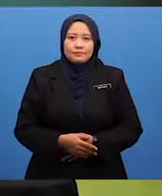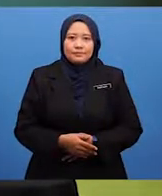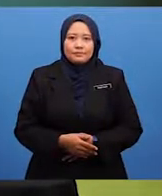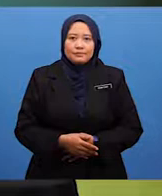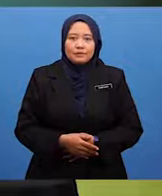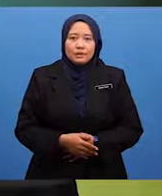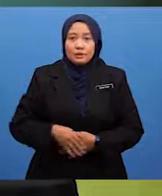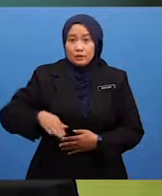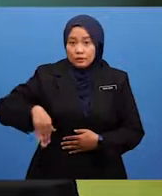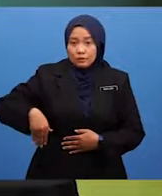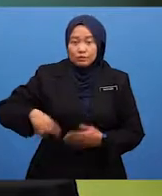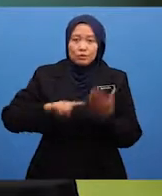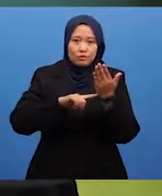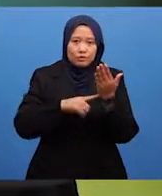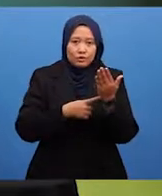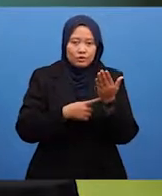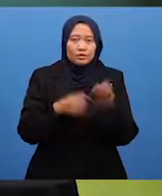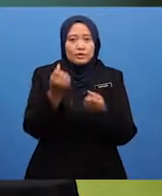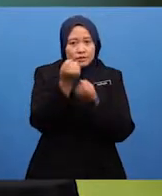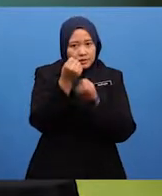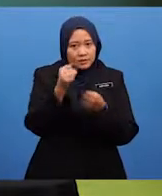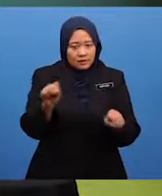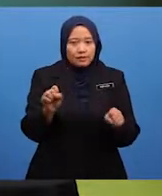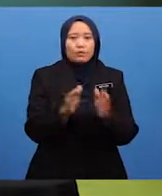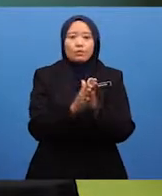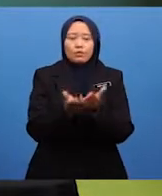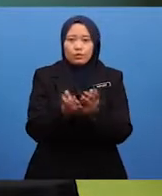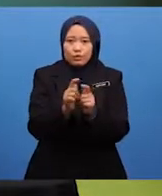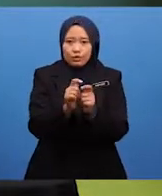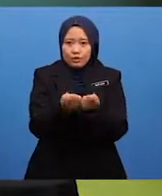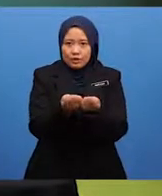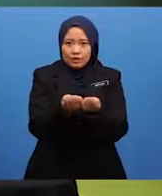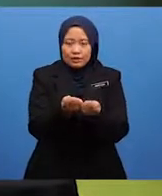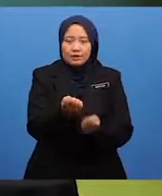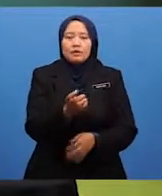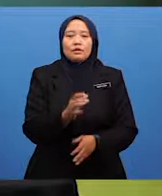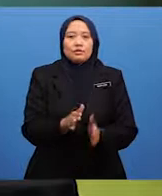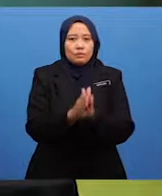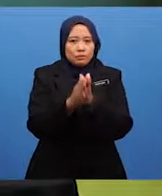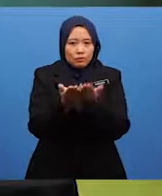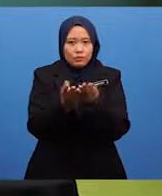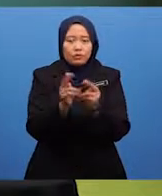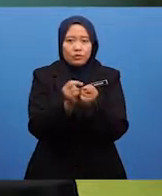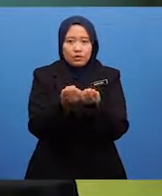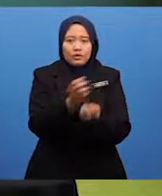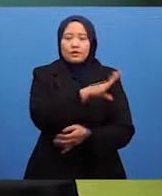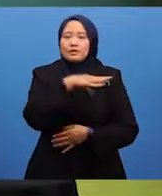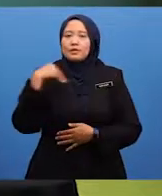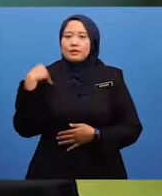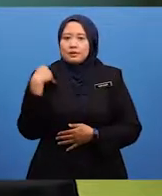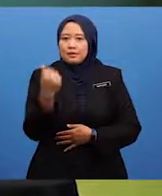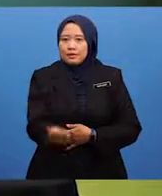murid-murid menyediakan buku teks sebagai rujukan, buku nota dan alat tulis